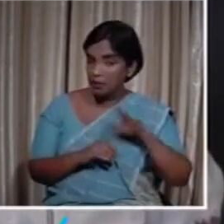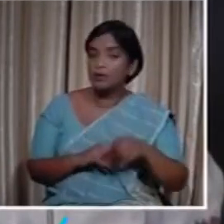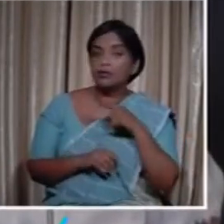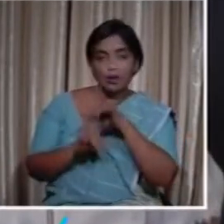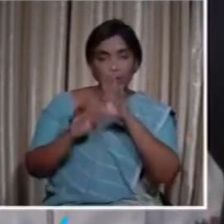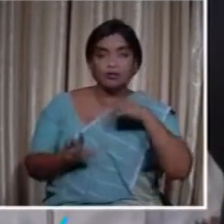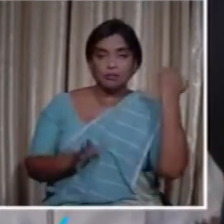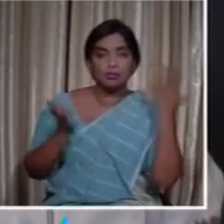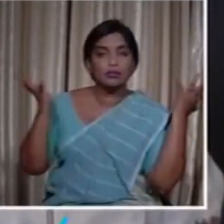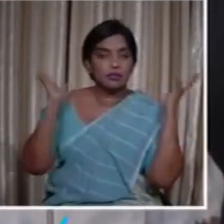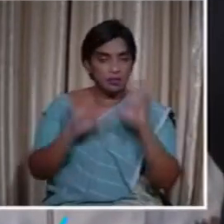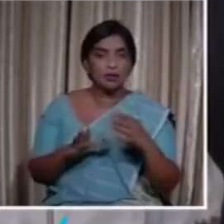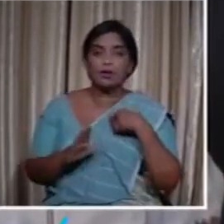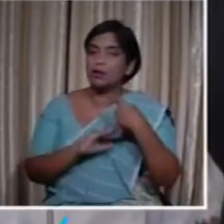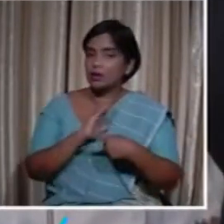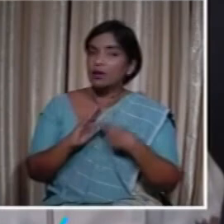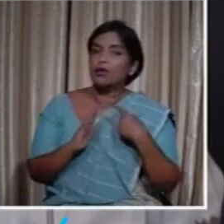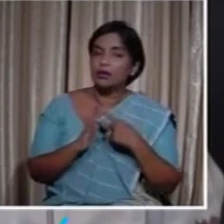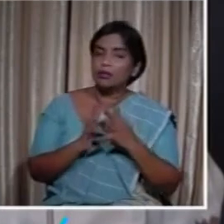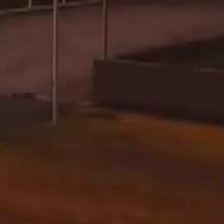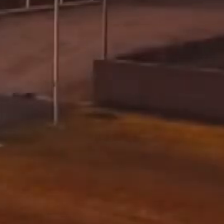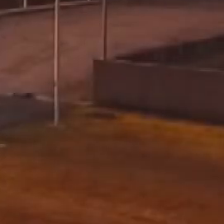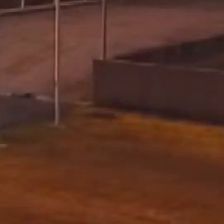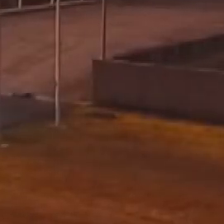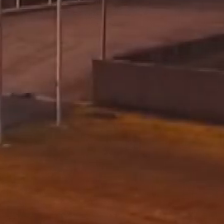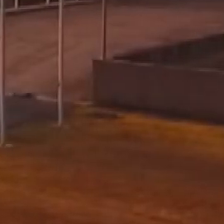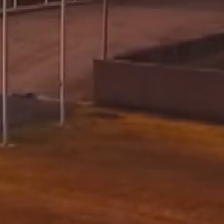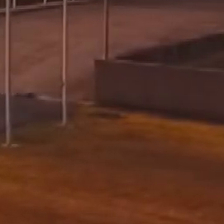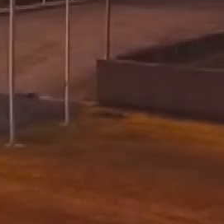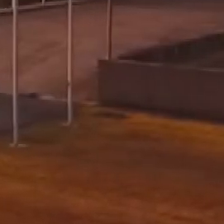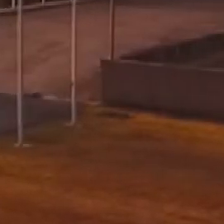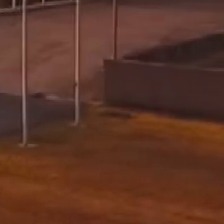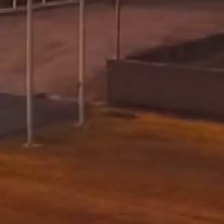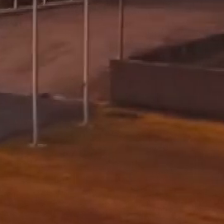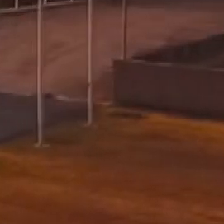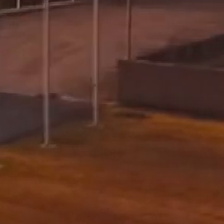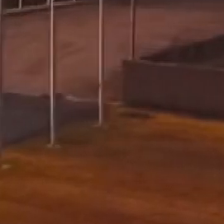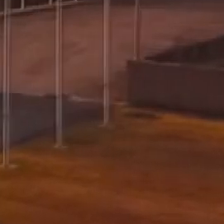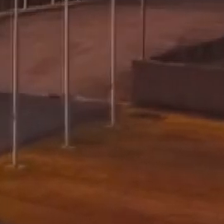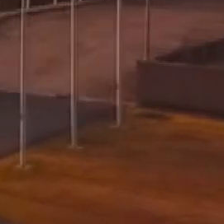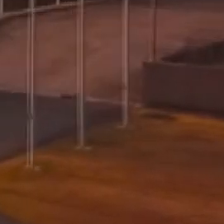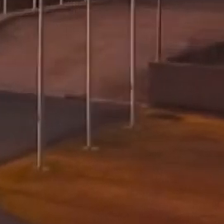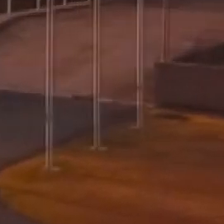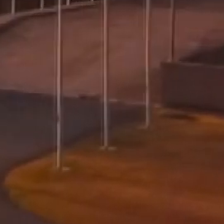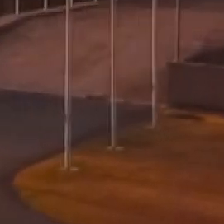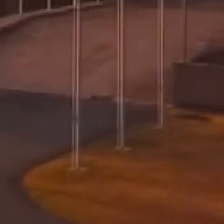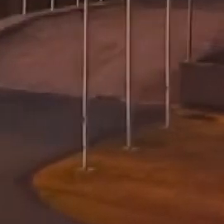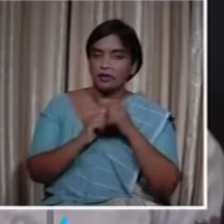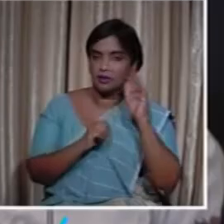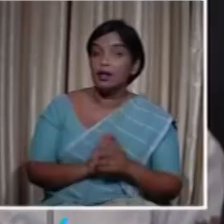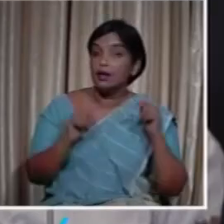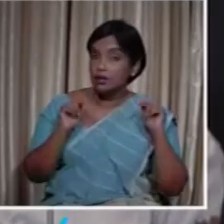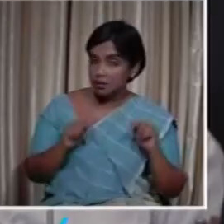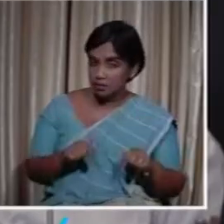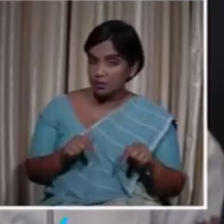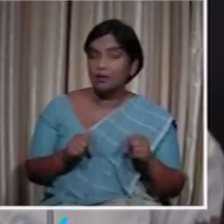මෙවැනි සමුළුවක් පැවැත්වීම අපේ රටට විශාල ශක්තියක් වෙනවා. Prime Minister Wickremesinghe also elaborated on the interim budget.